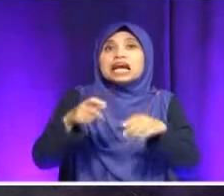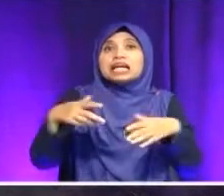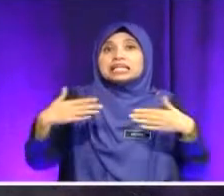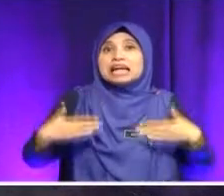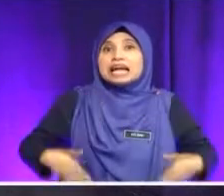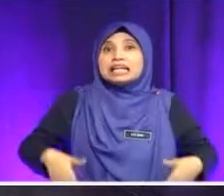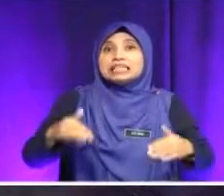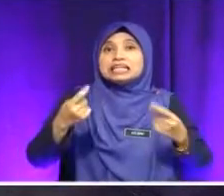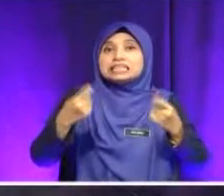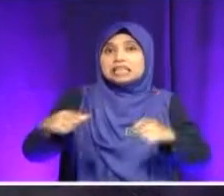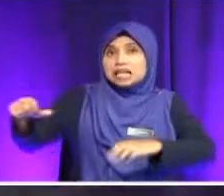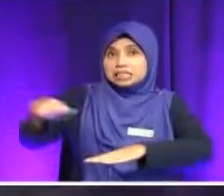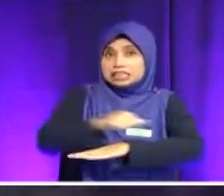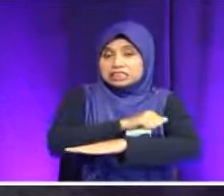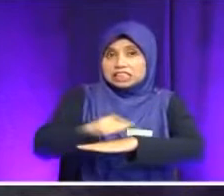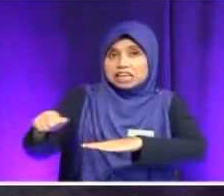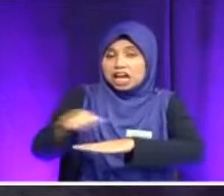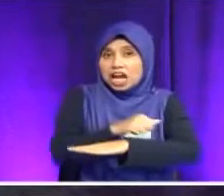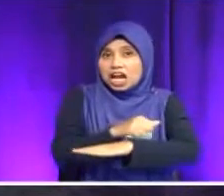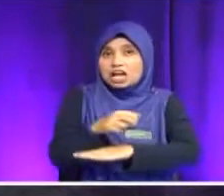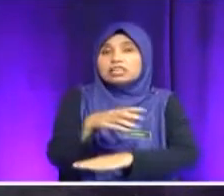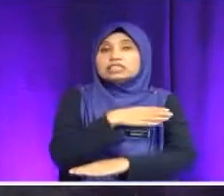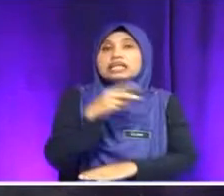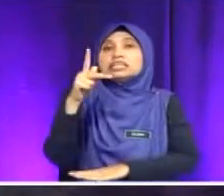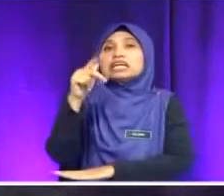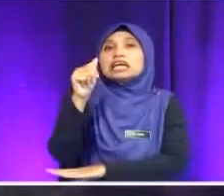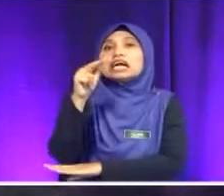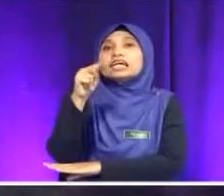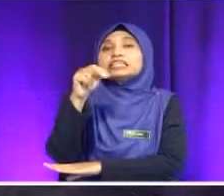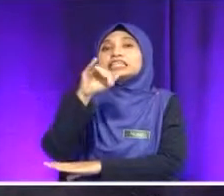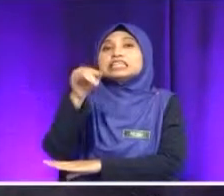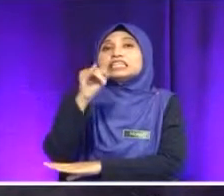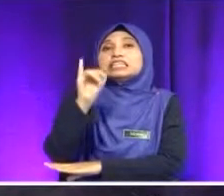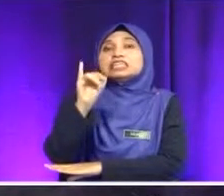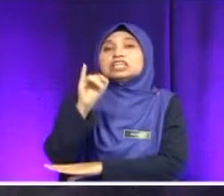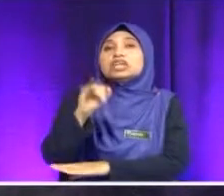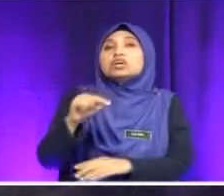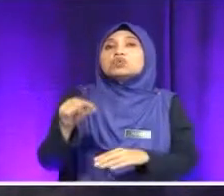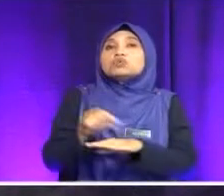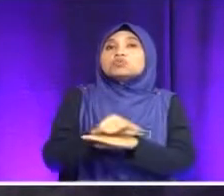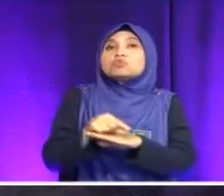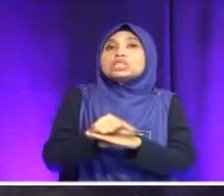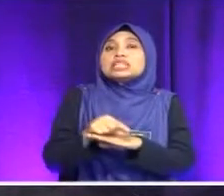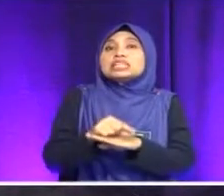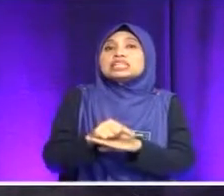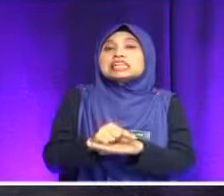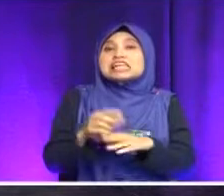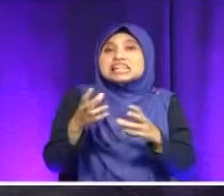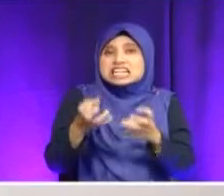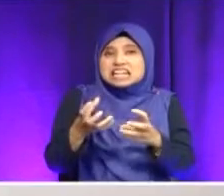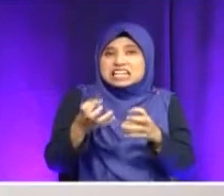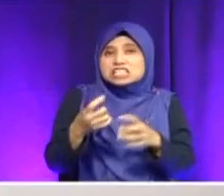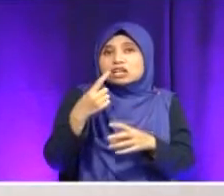dan di kanji-kanji ibu oke kan situ pengeras Maksudnya kita kena ban kalau takde